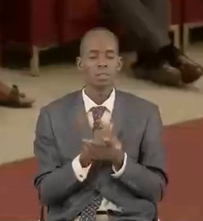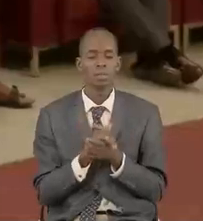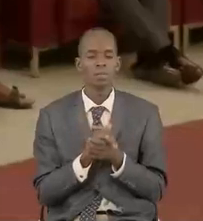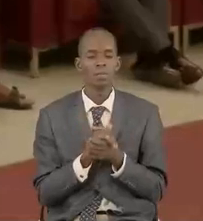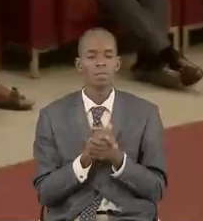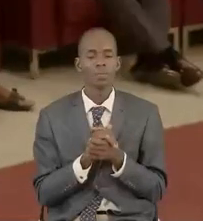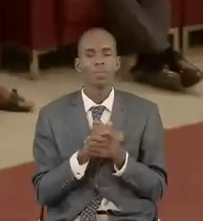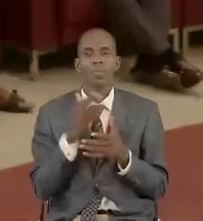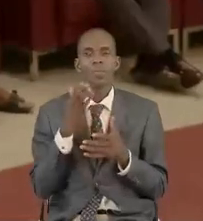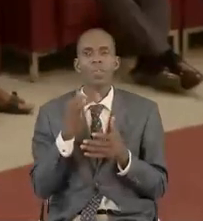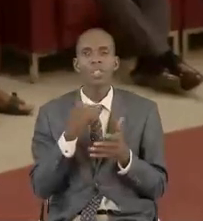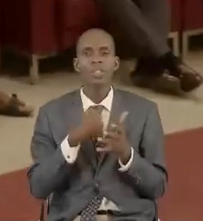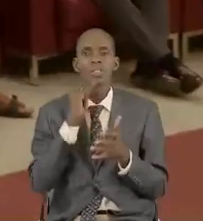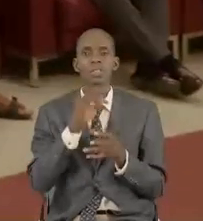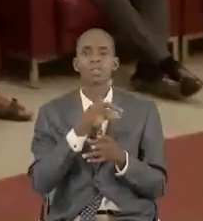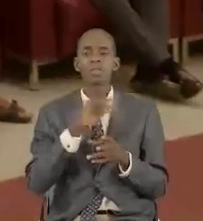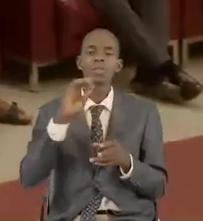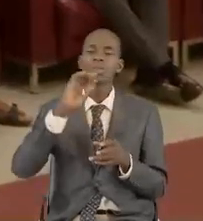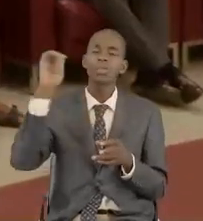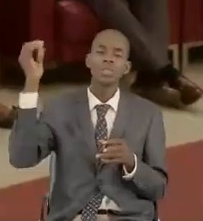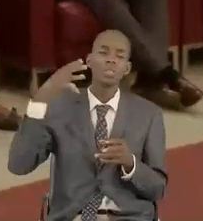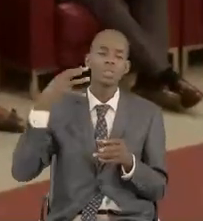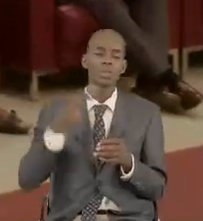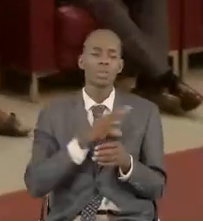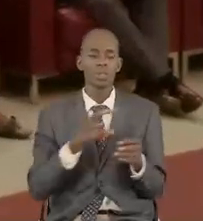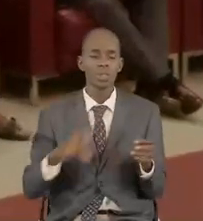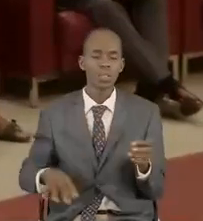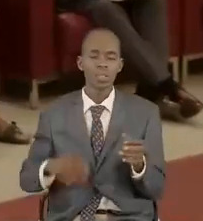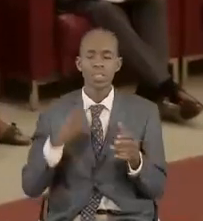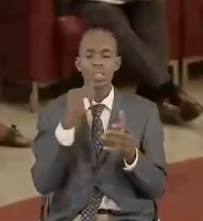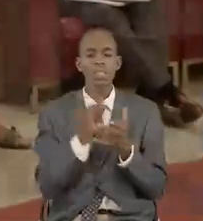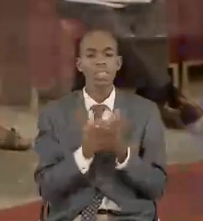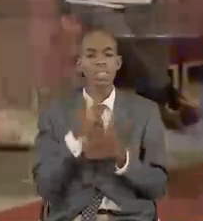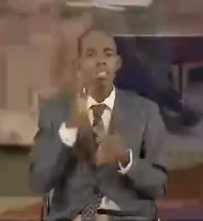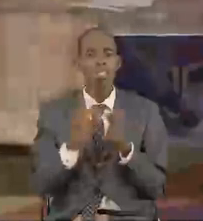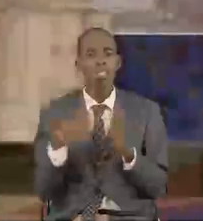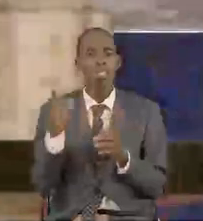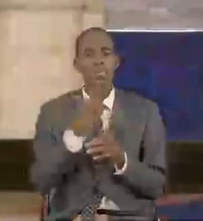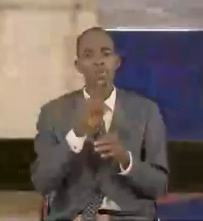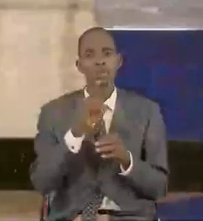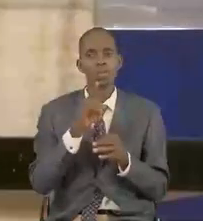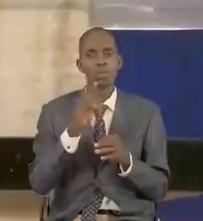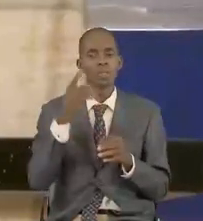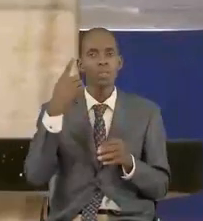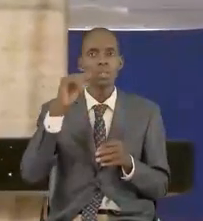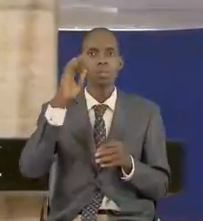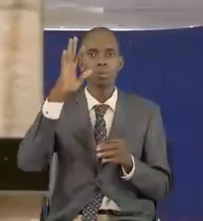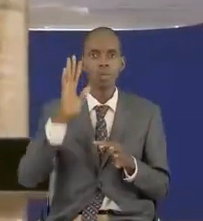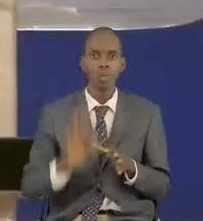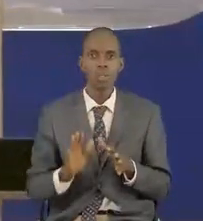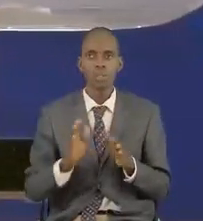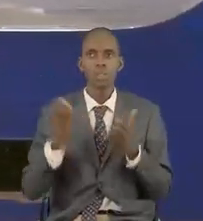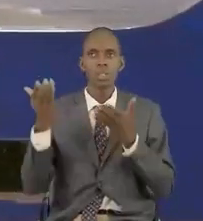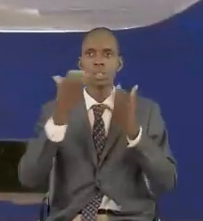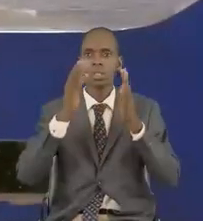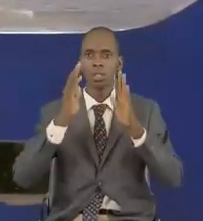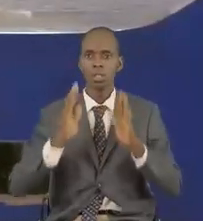il n'est donc pas étonnant que ces ministres ces serviteurs